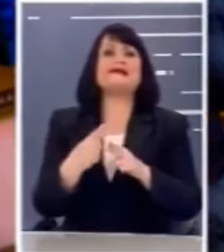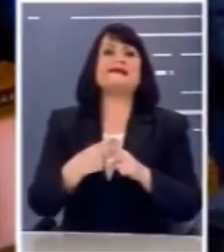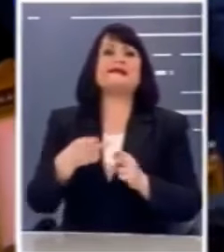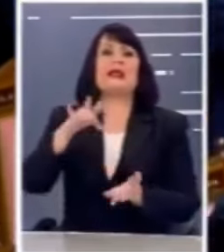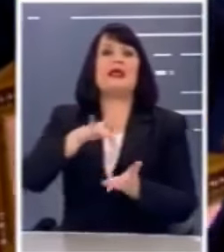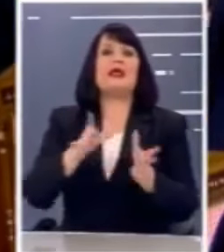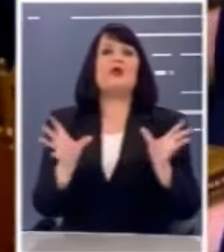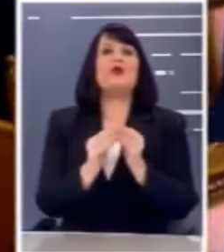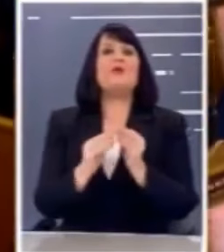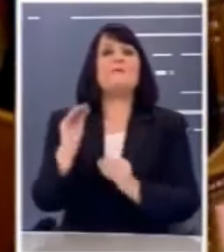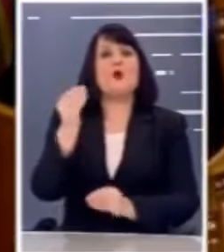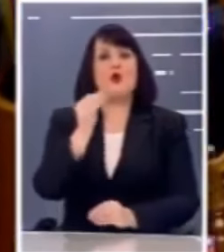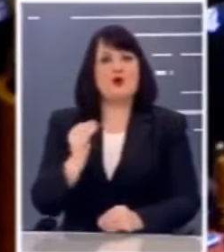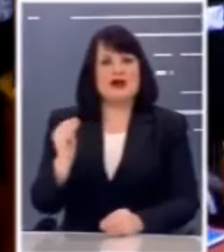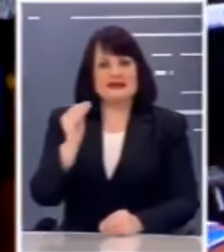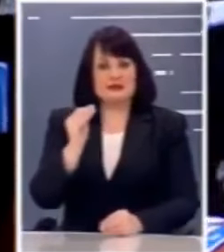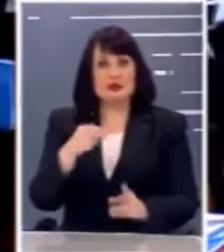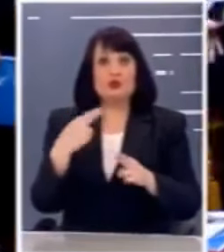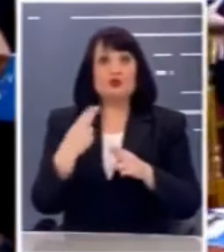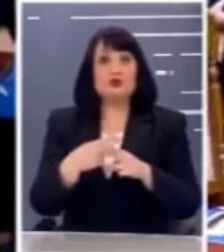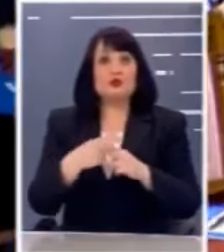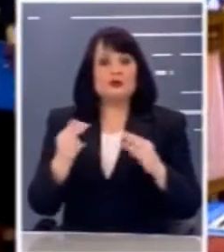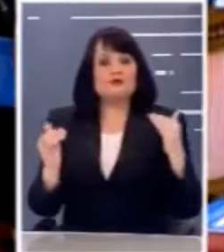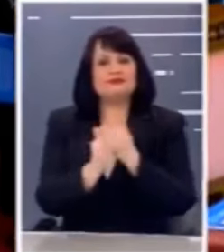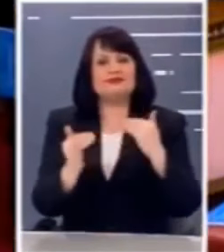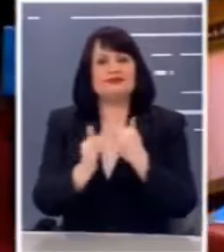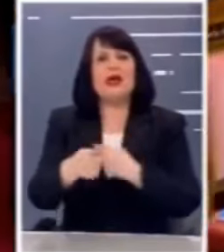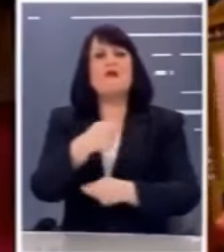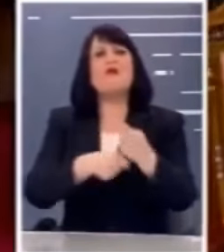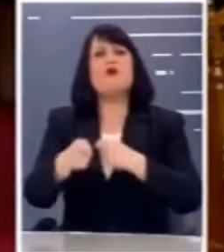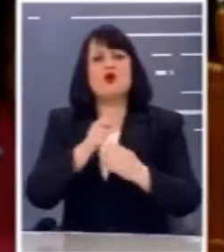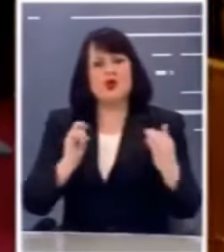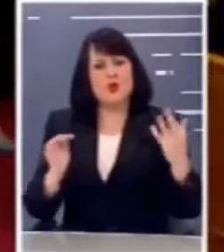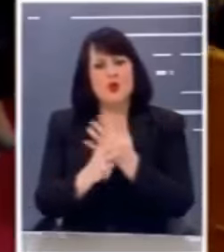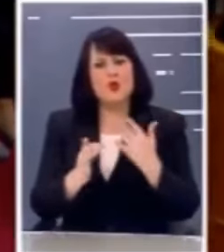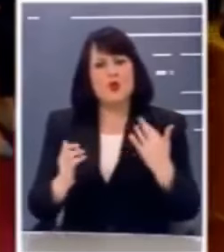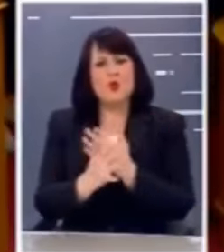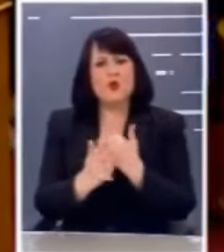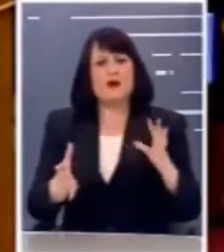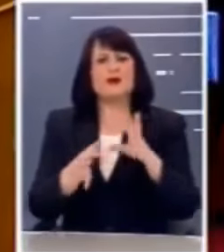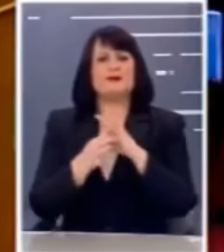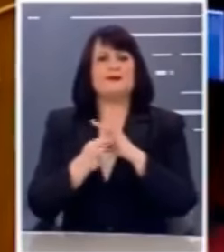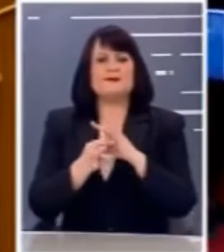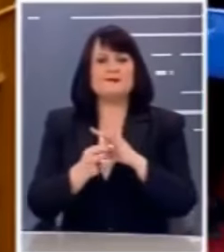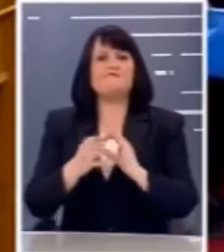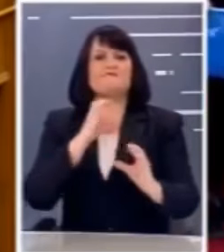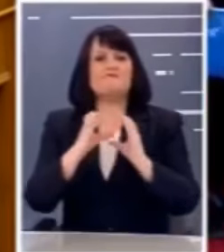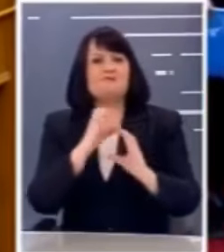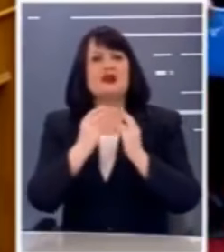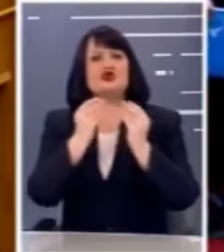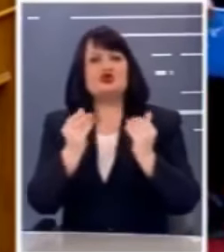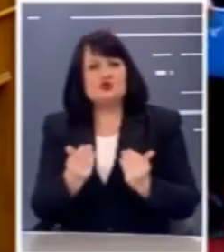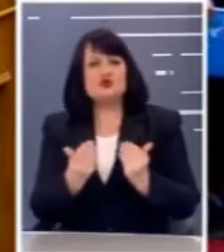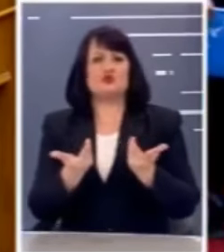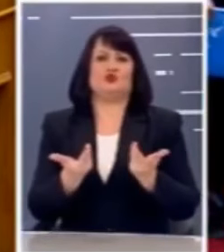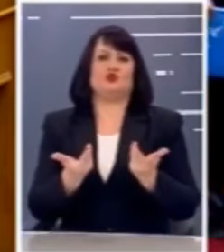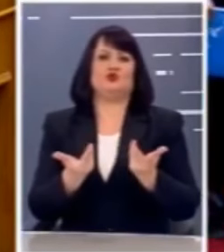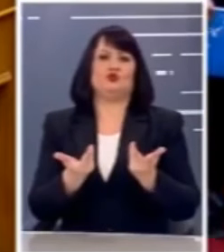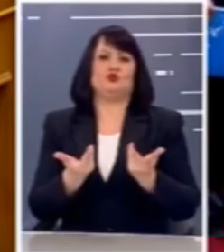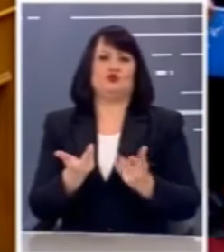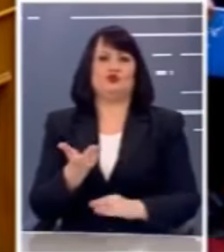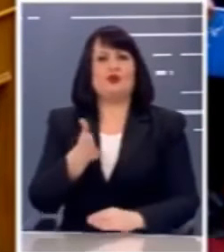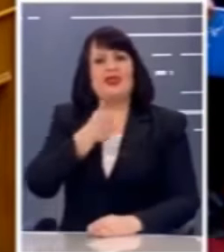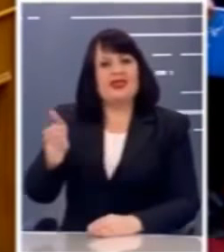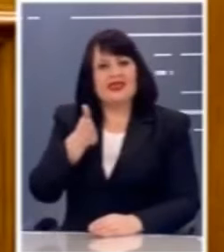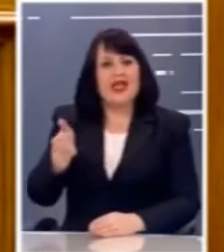κέντρα πολιτισμού, κόμβοι διαμετακομιστικού εμπορίου, σύνδεσμοι επικοινωνίας ανάμεσα σε Δύση και